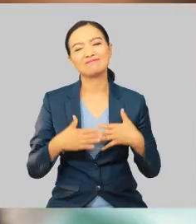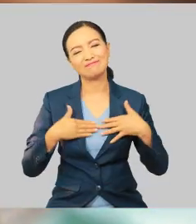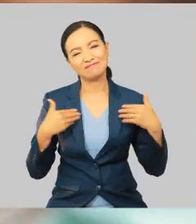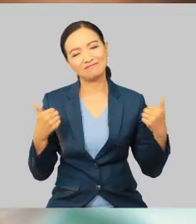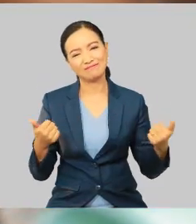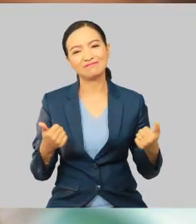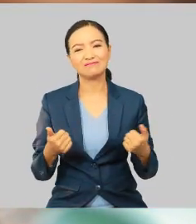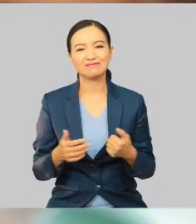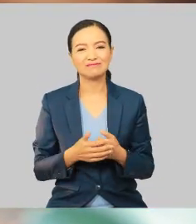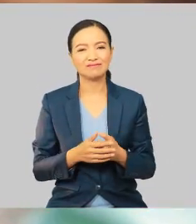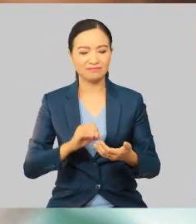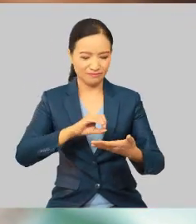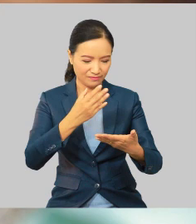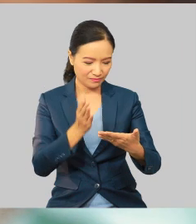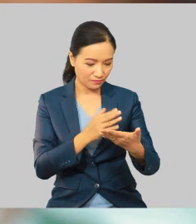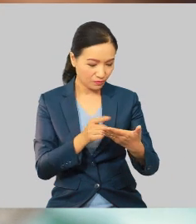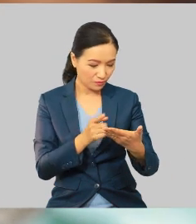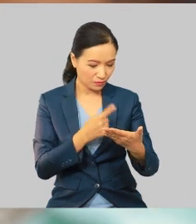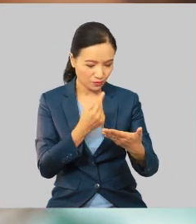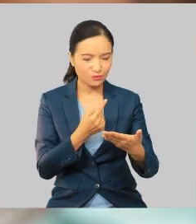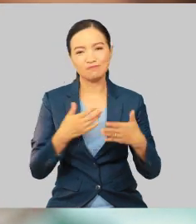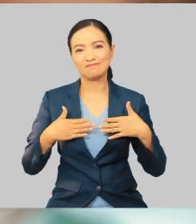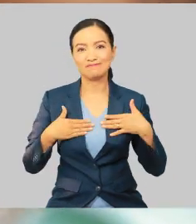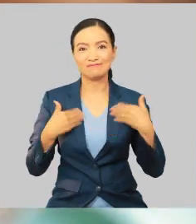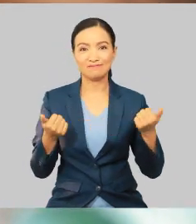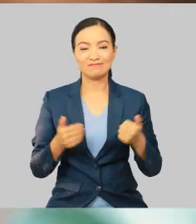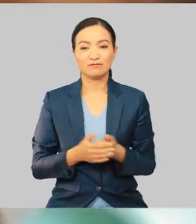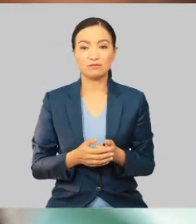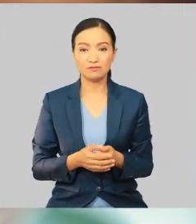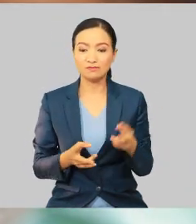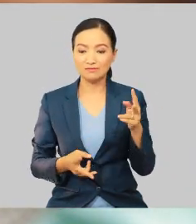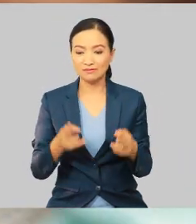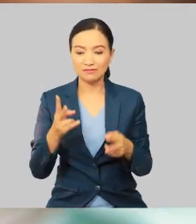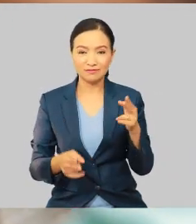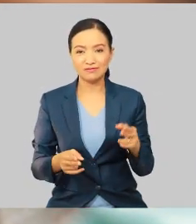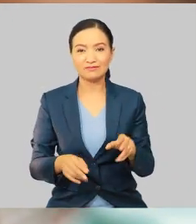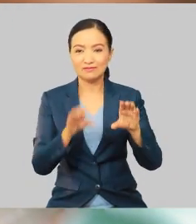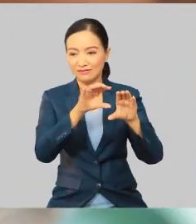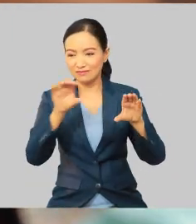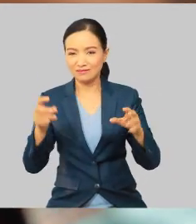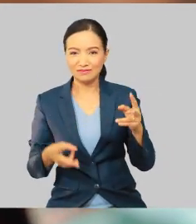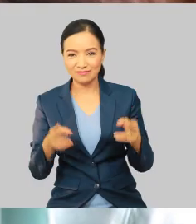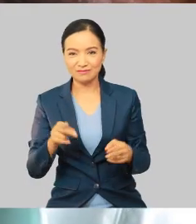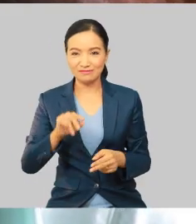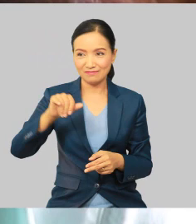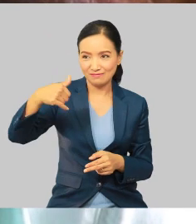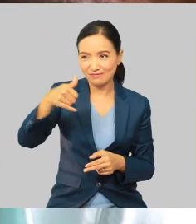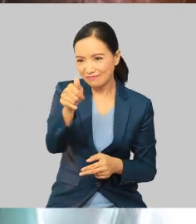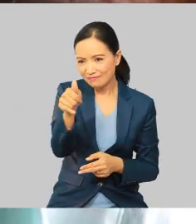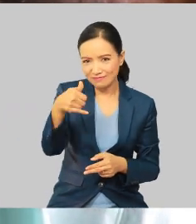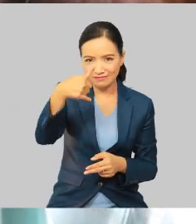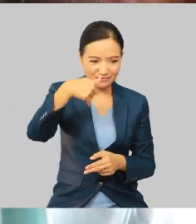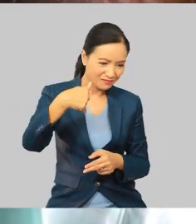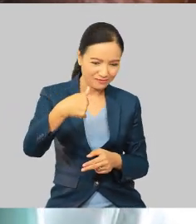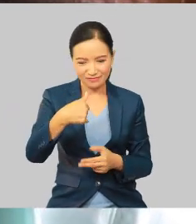้ มันก็เป็นความสุขในช่วงการกลับมาดูอีกครั้งยิ่งช่วงอยู่ในการตัดต่อค่ะเราก็สนุกที่ว่าเราถ่ายมุมนี้มาด้วย